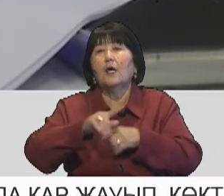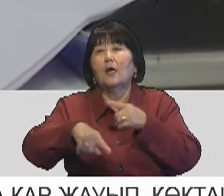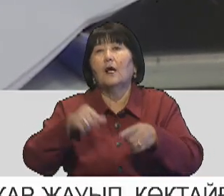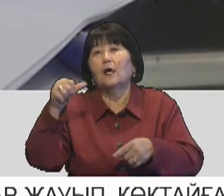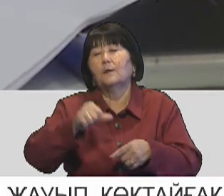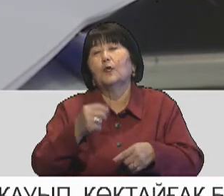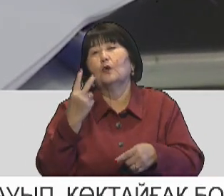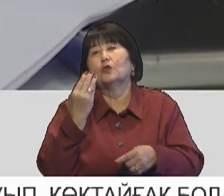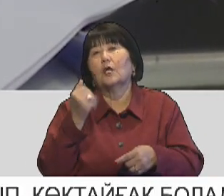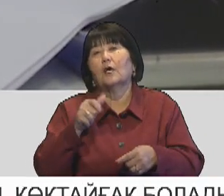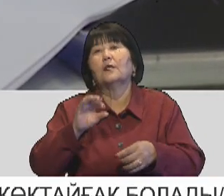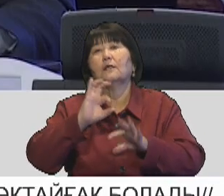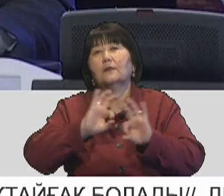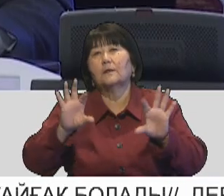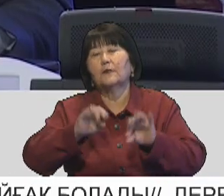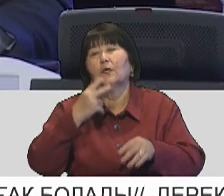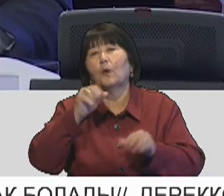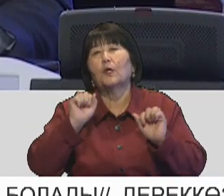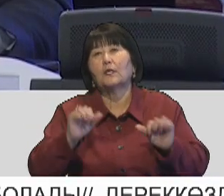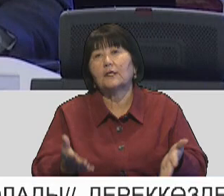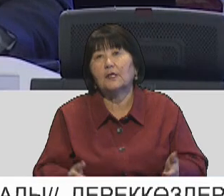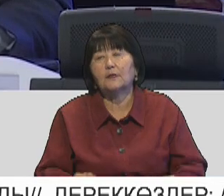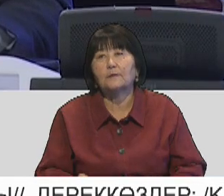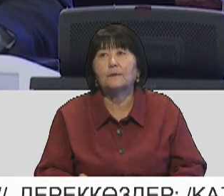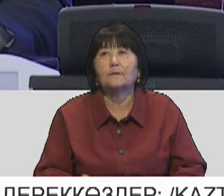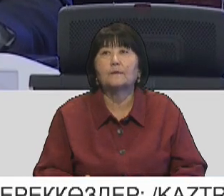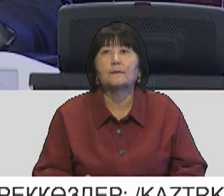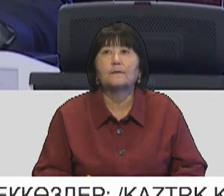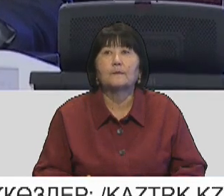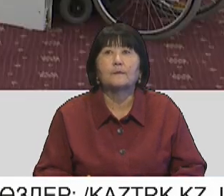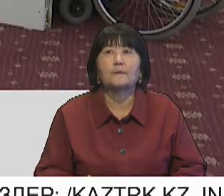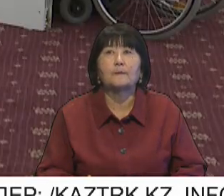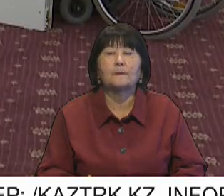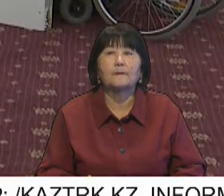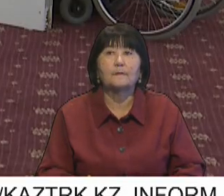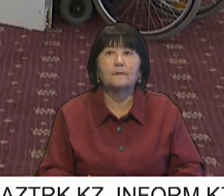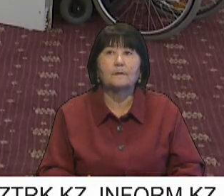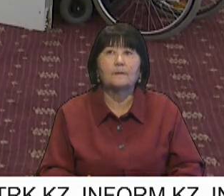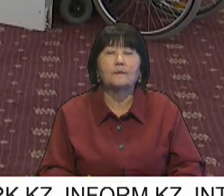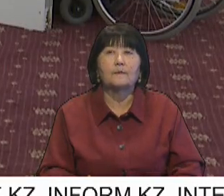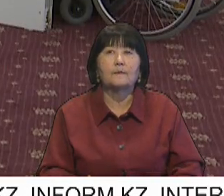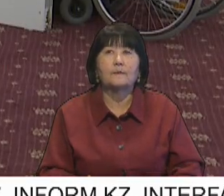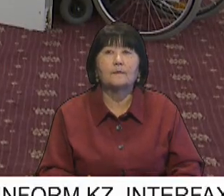жұтаған ақпаратты қысыраптамалық бағдарламасынан көре аласыздар. Айнұр Тұңғышбаева, Айбек Қаржобай, Төрехан Қожахметов, Қызылорда телеарнасы.